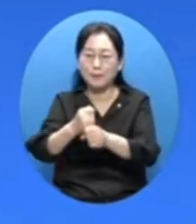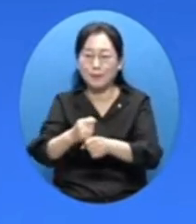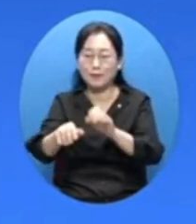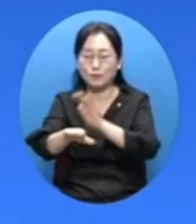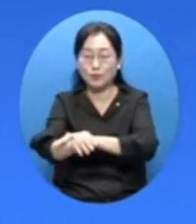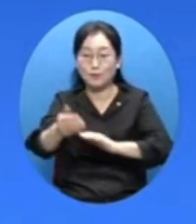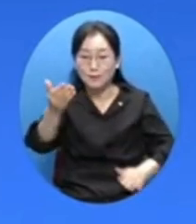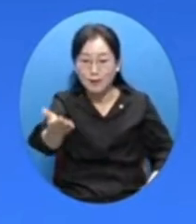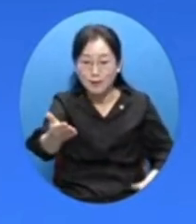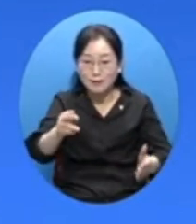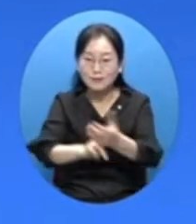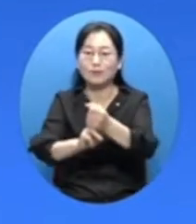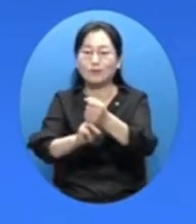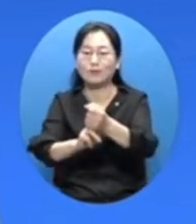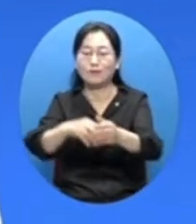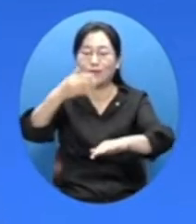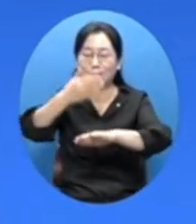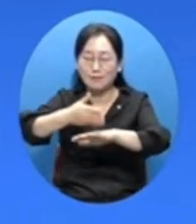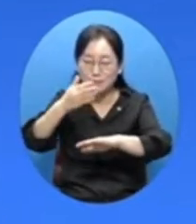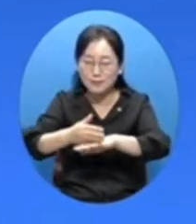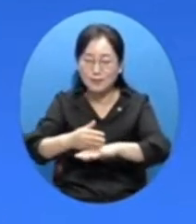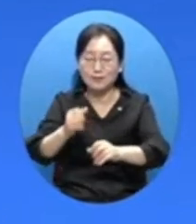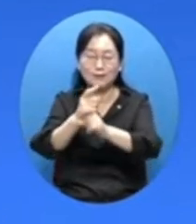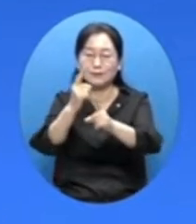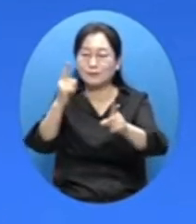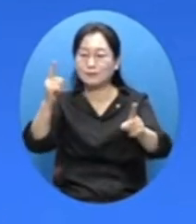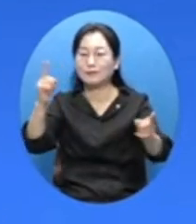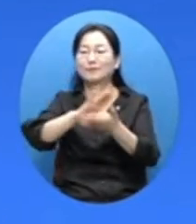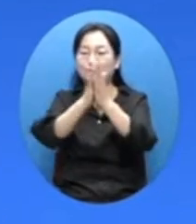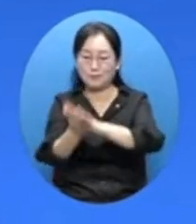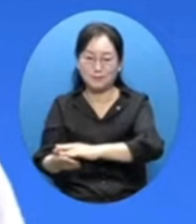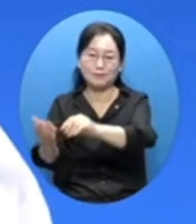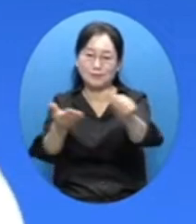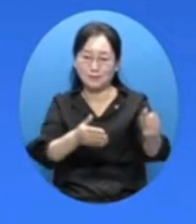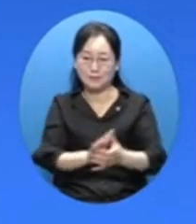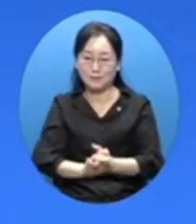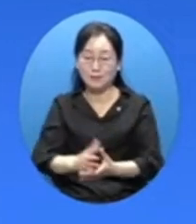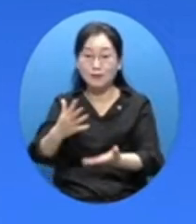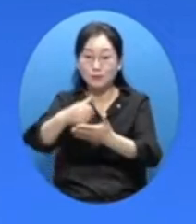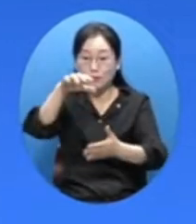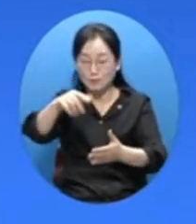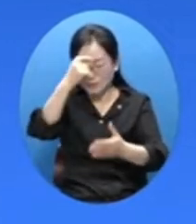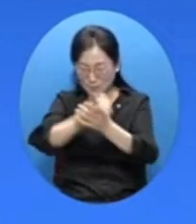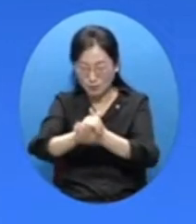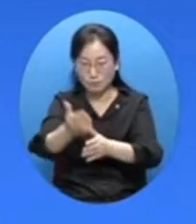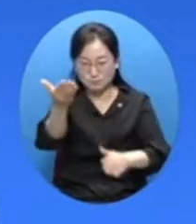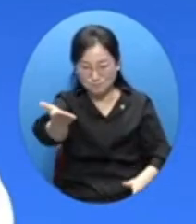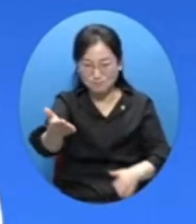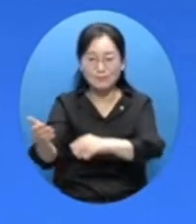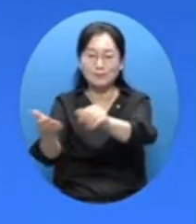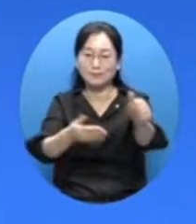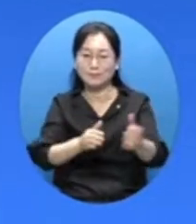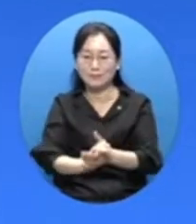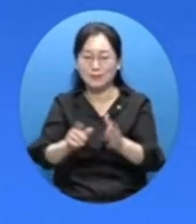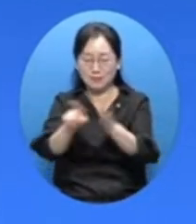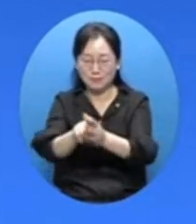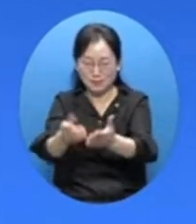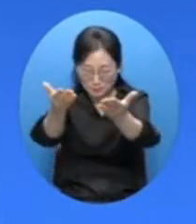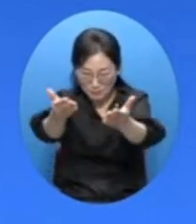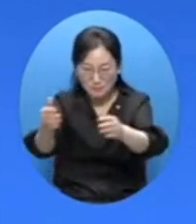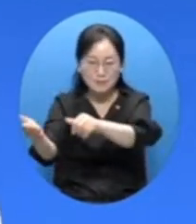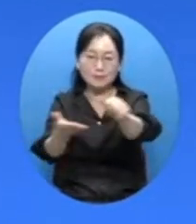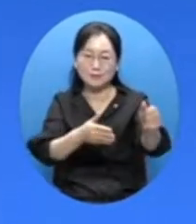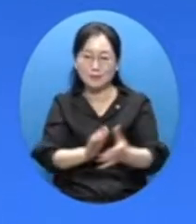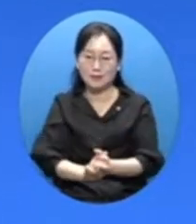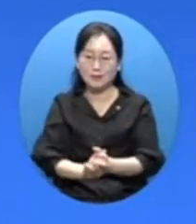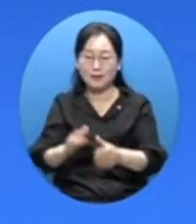손이 기적의 손, 감사의 손, 승리의 손이 되기를 바랍니다. 주님 앞에 기도의 손을 내밀게 되기를 바랍니다. 믿음의 손을 내밀게 되기를